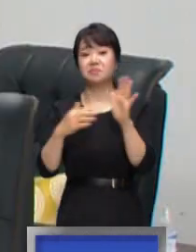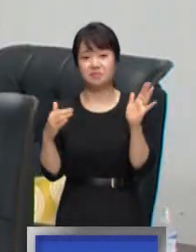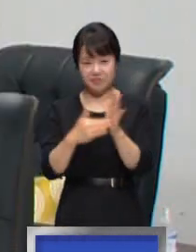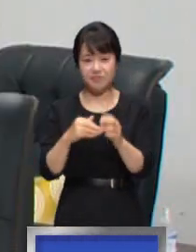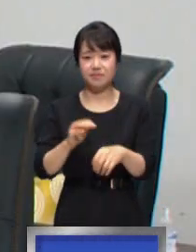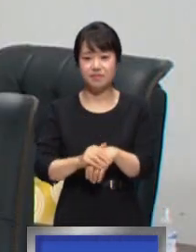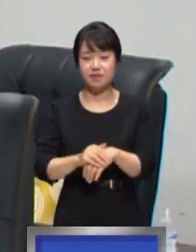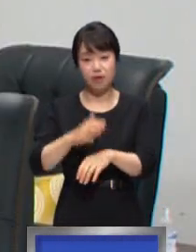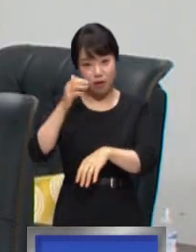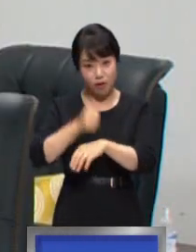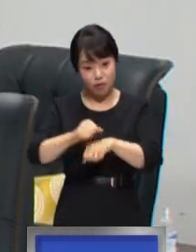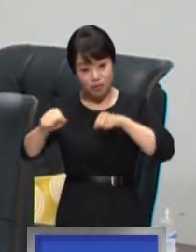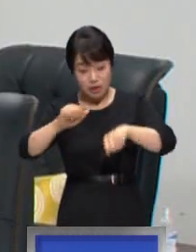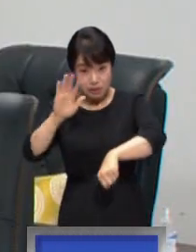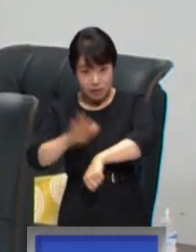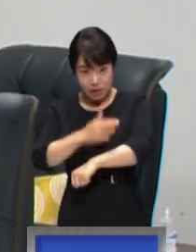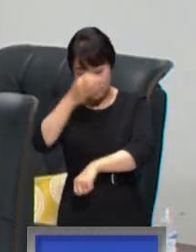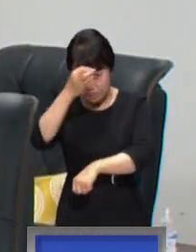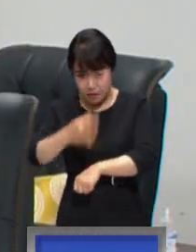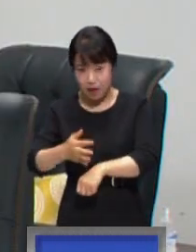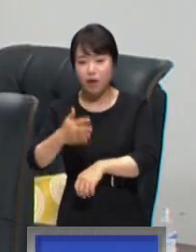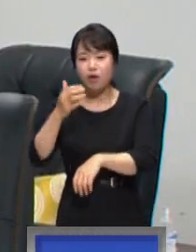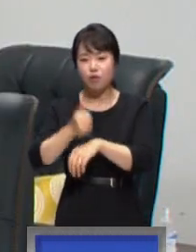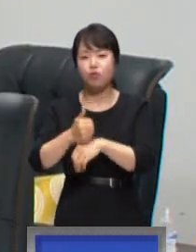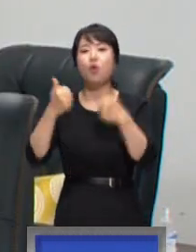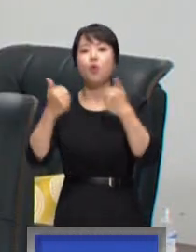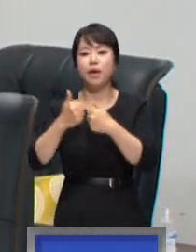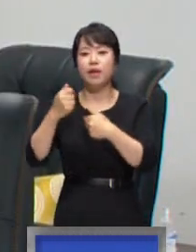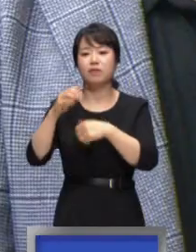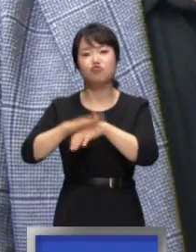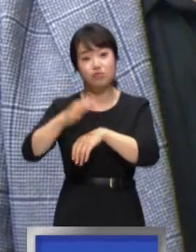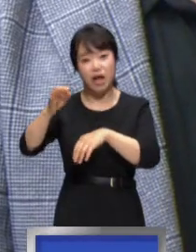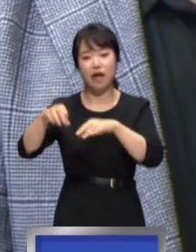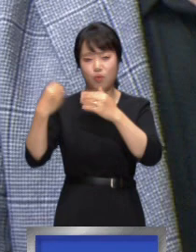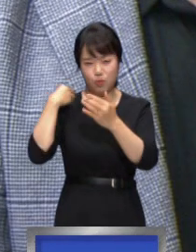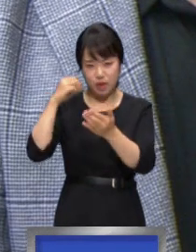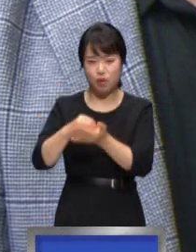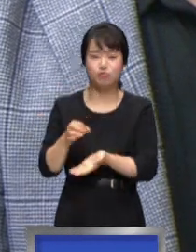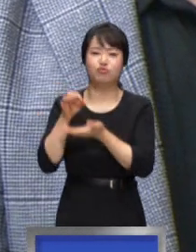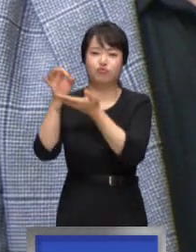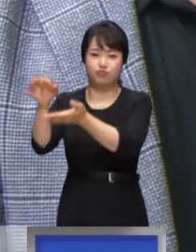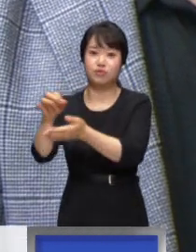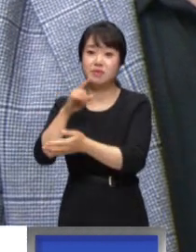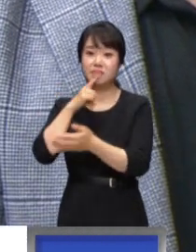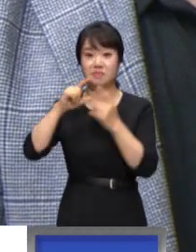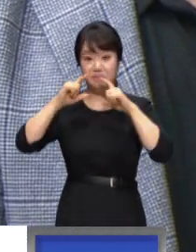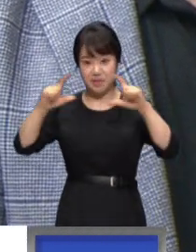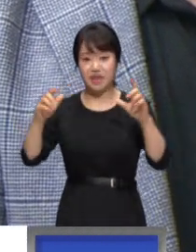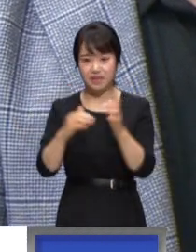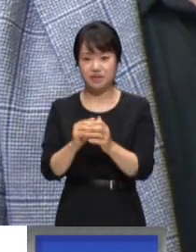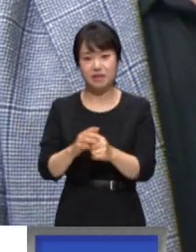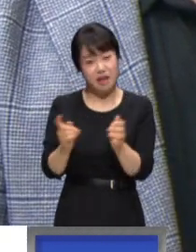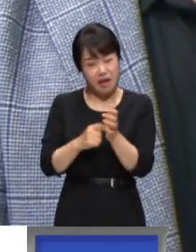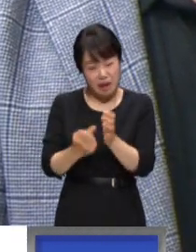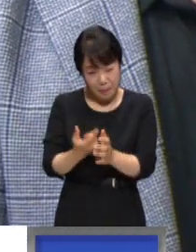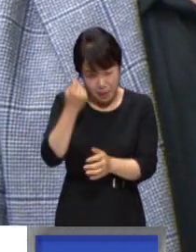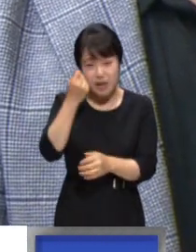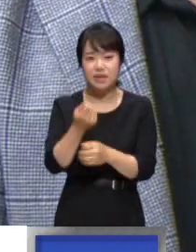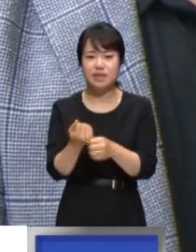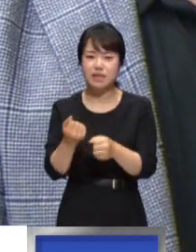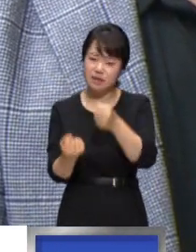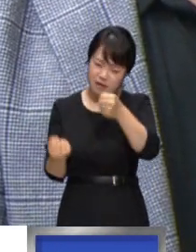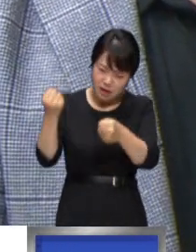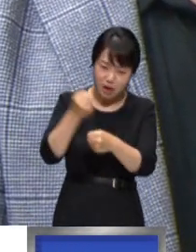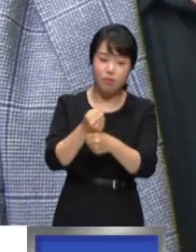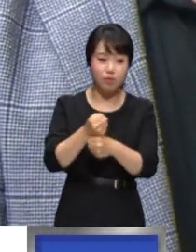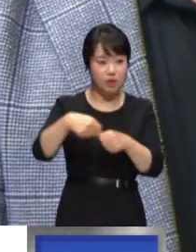의정활동을 통감하며 정례회 회의수당 반납을 결정했습니다. 조속히 의회를 정상화하여 사회적 약자를 위한 사업들이